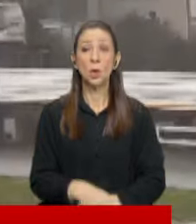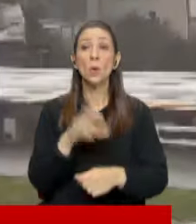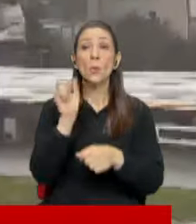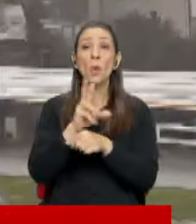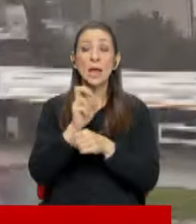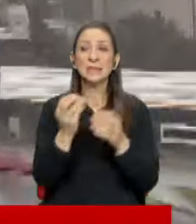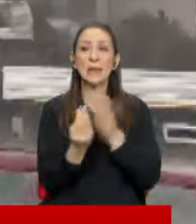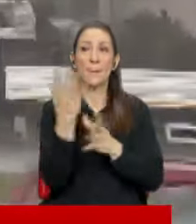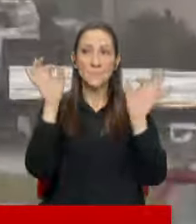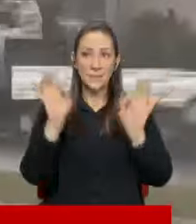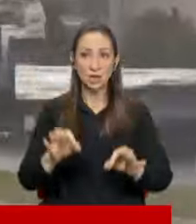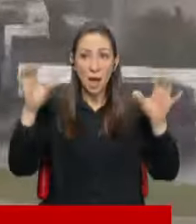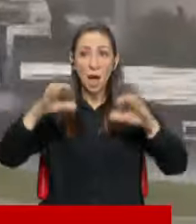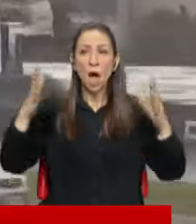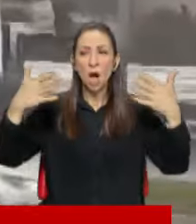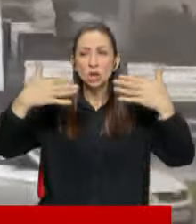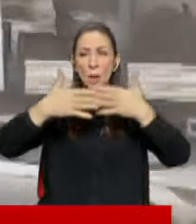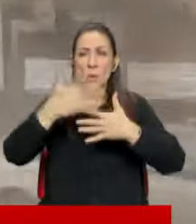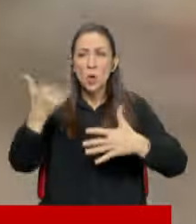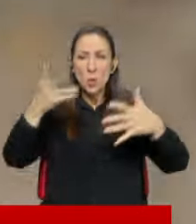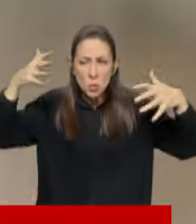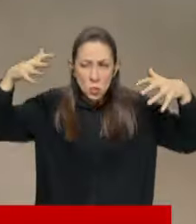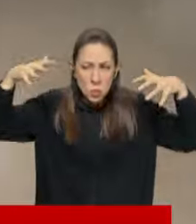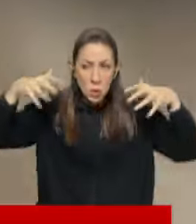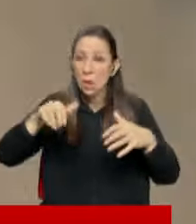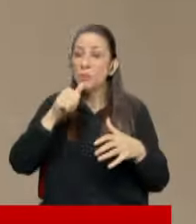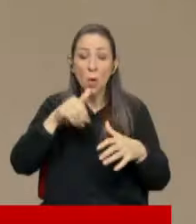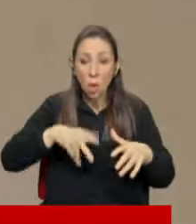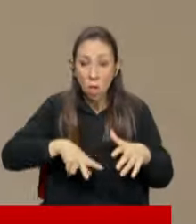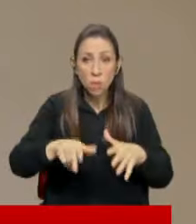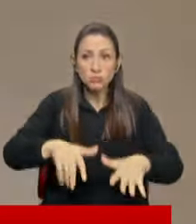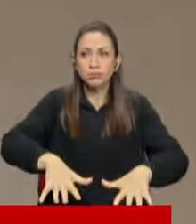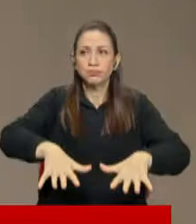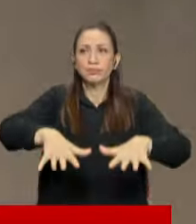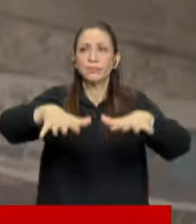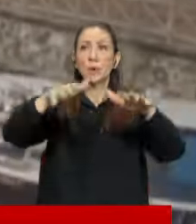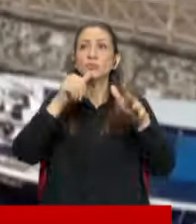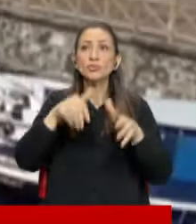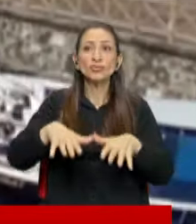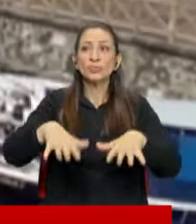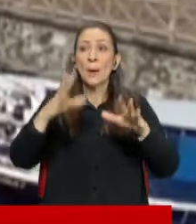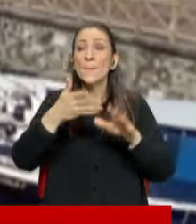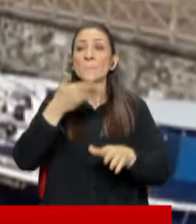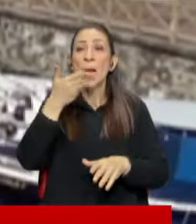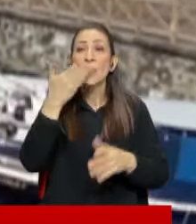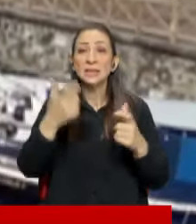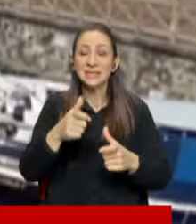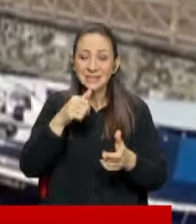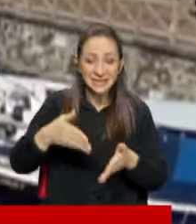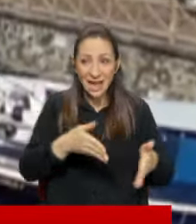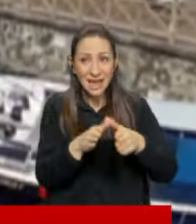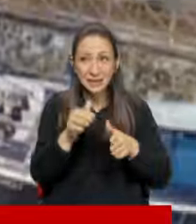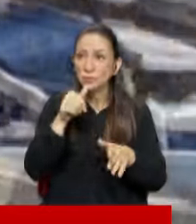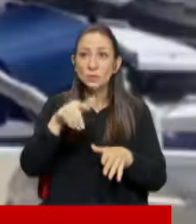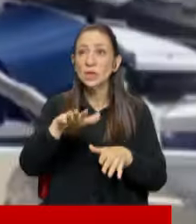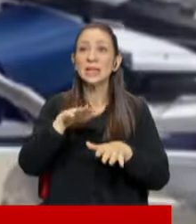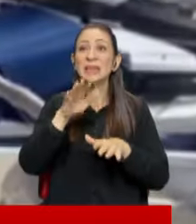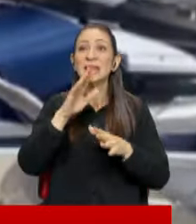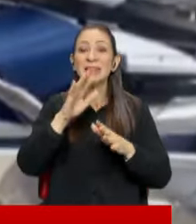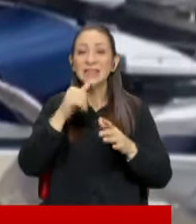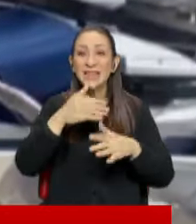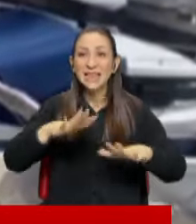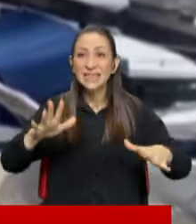Muğla'da sabah başlayan yağışlar akşama doğru etkisini artırdı. Yollar göle döndü, taşkınlar yaşandı. Marmaris'te derelerden akan su denizin